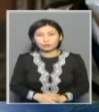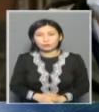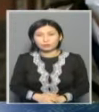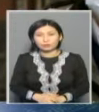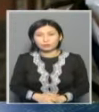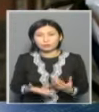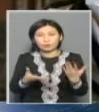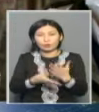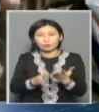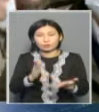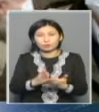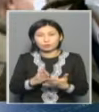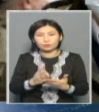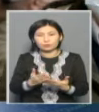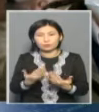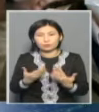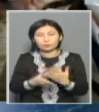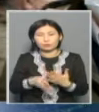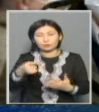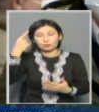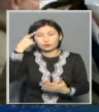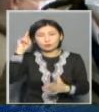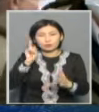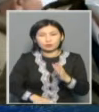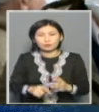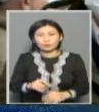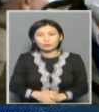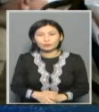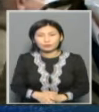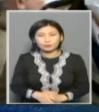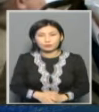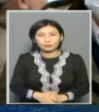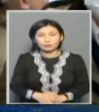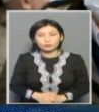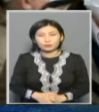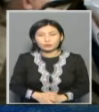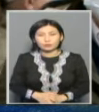сондай үлесін қосып серпін береді деген сенімдеміз. Енді